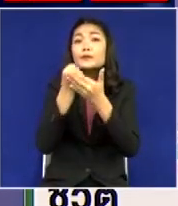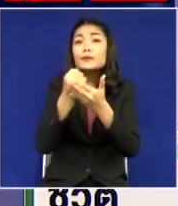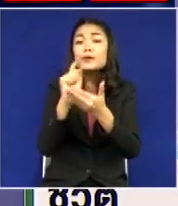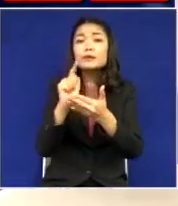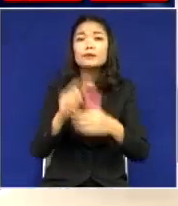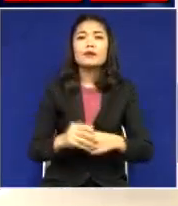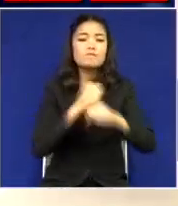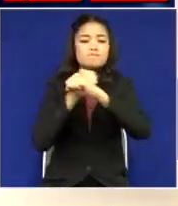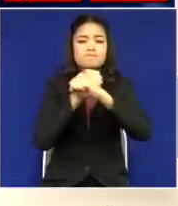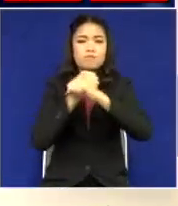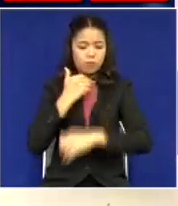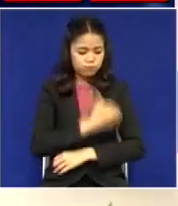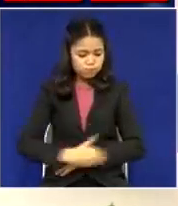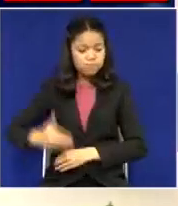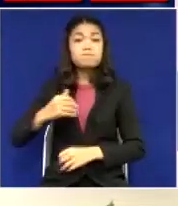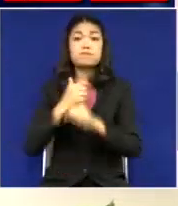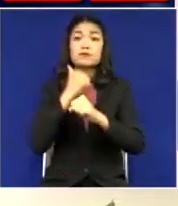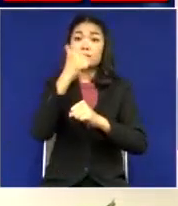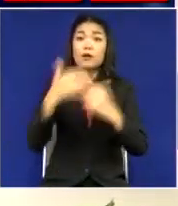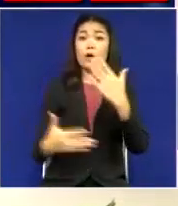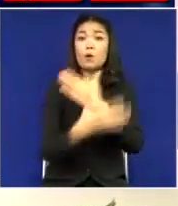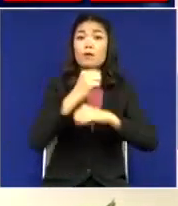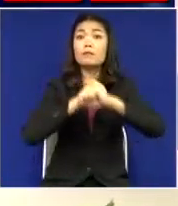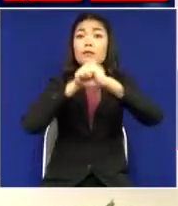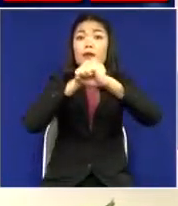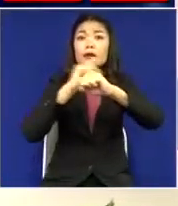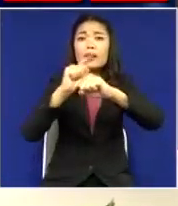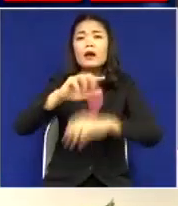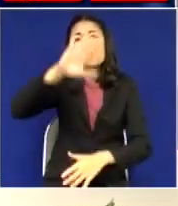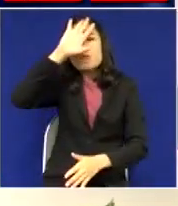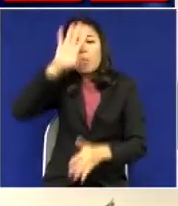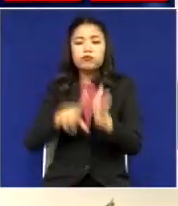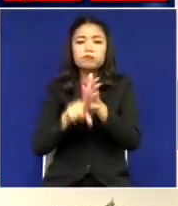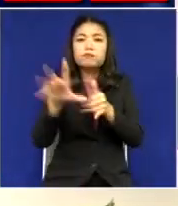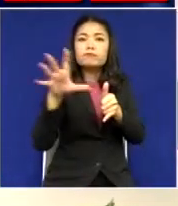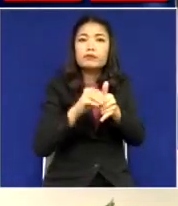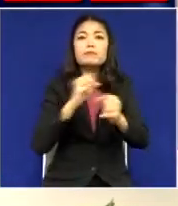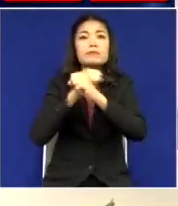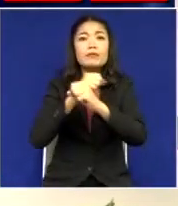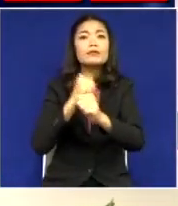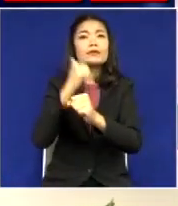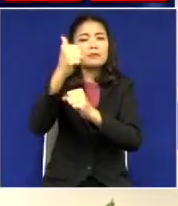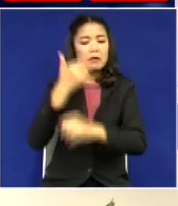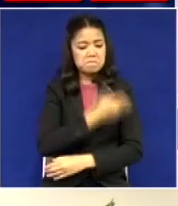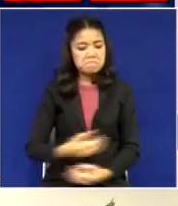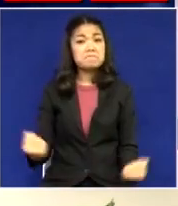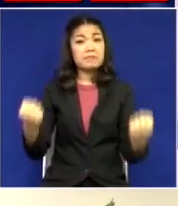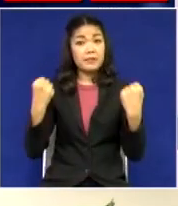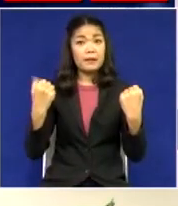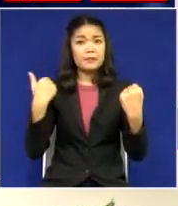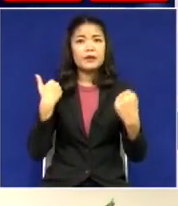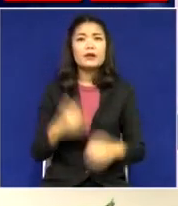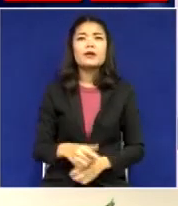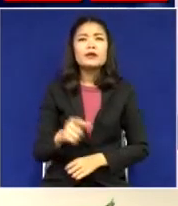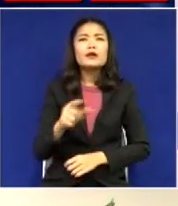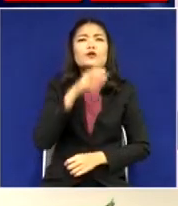นภูมิต้านทานของร่างกายช่วยโอกาสช่วยต้านการติดเชื้อทั้งเรื่องไวรัสได้นะครับทำให้ร่างกายแข็งแรงไม่ว่าจะเป็นเรื่องส้ม